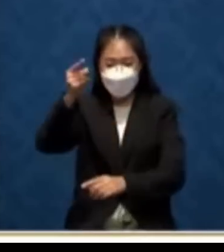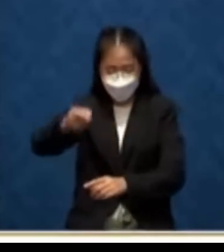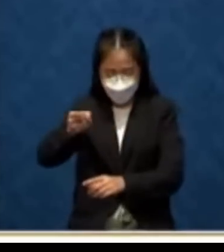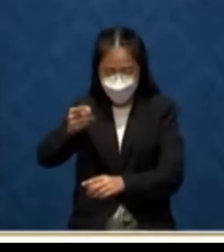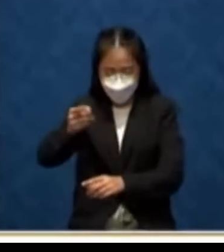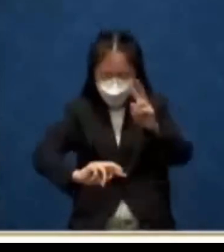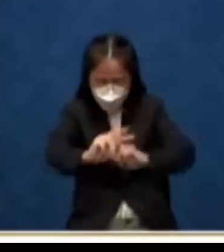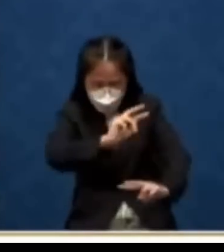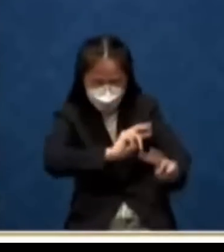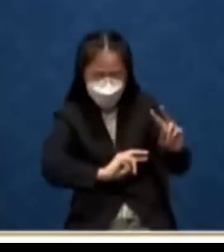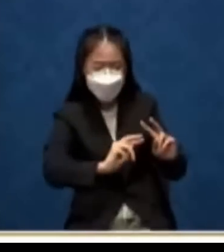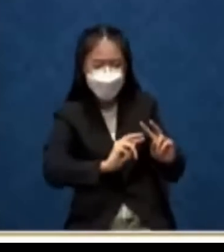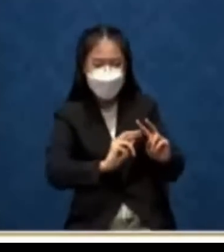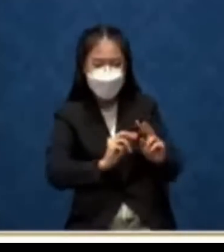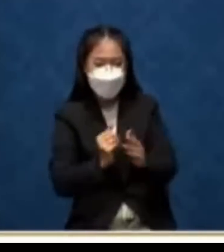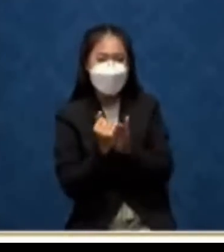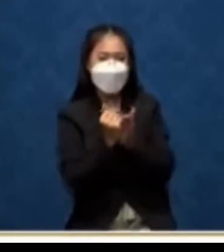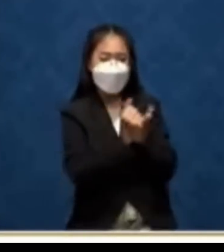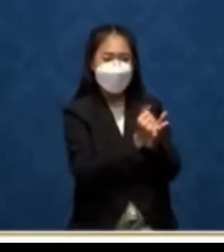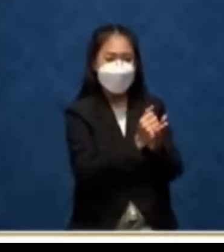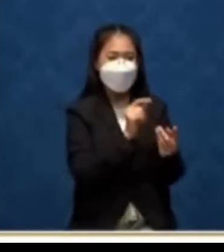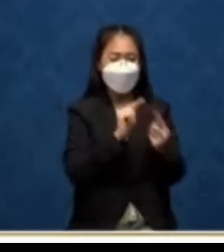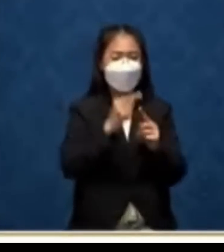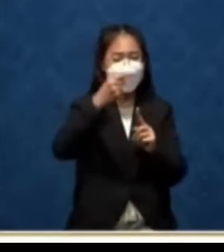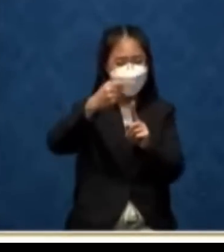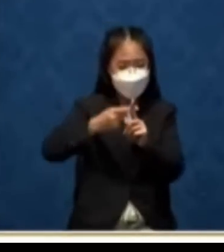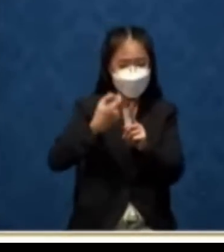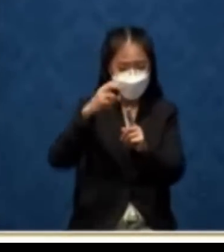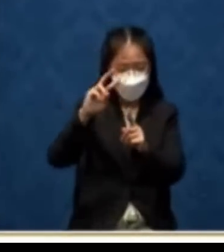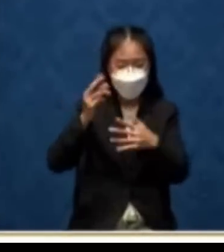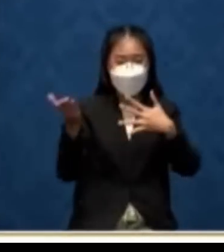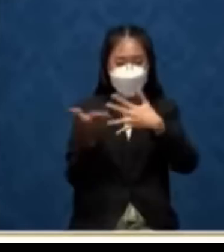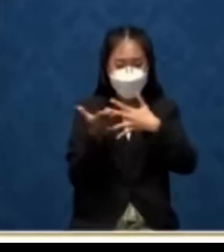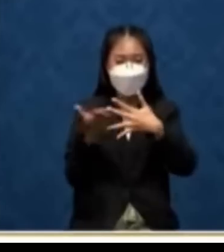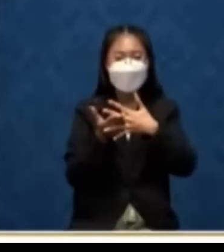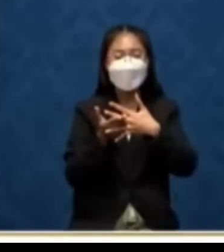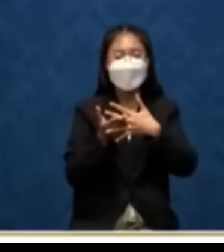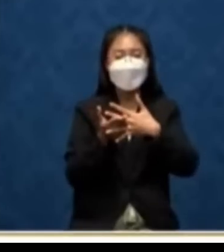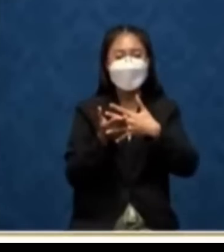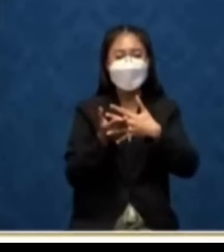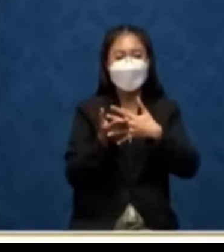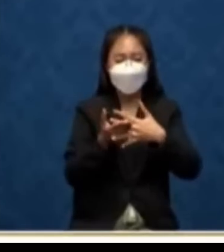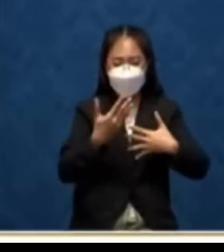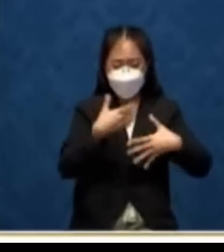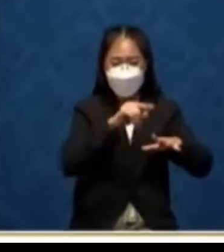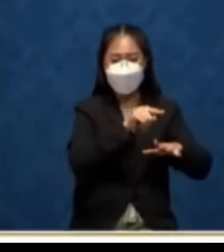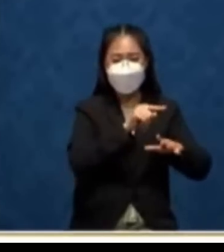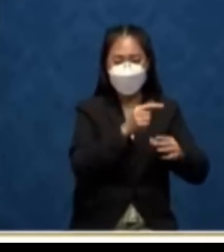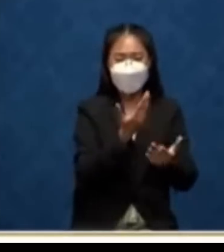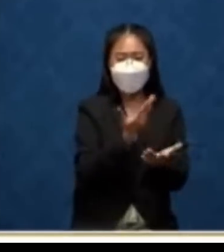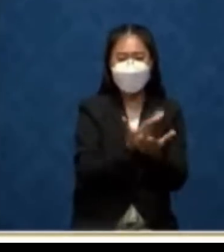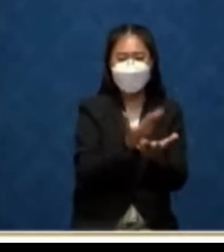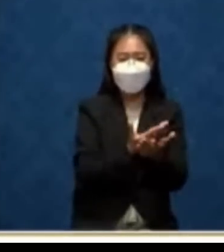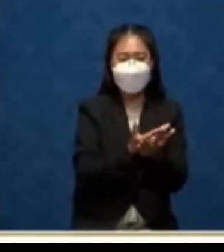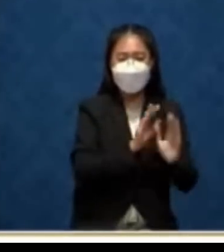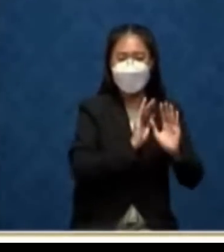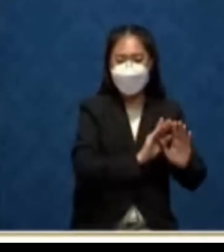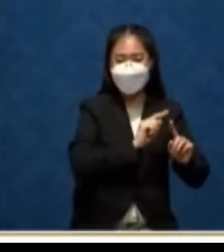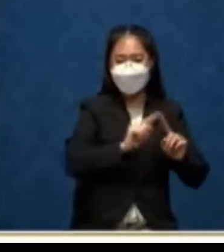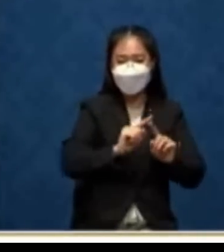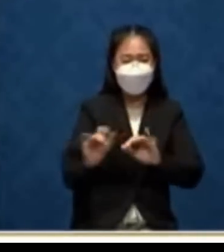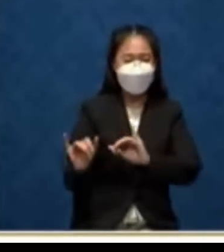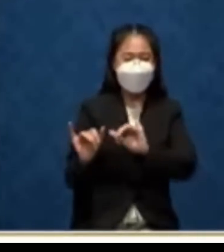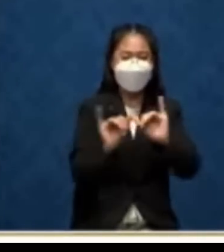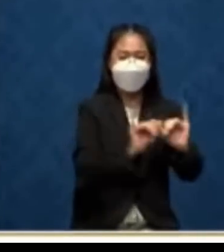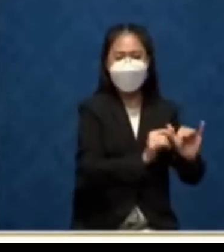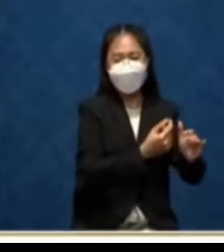มสอบสวนคดีเมื่อกลางเดือนธันวาปล่อยให้ทางนั้นมีเวลายักย้ายเงินสดเงินฝากหนีจนแทบ